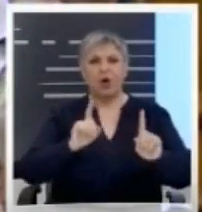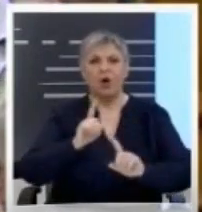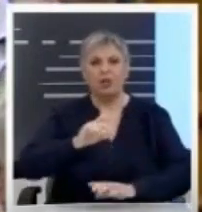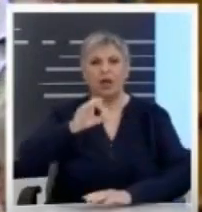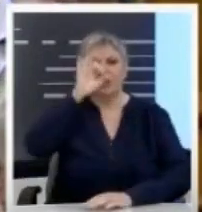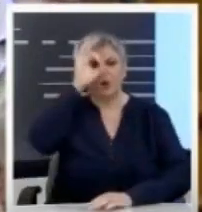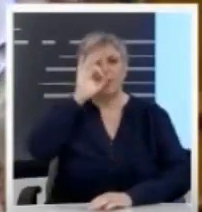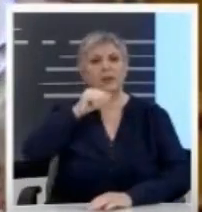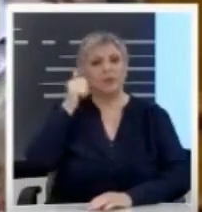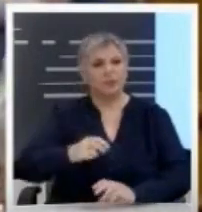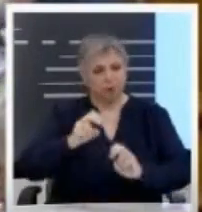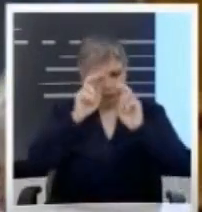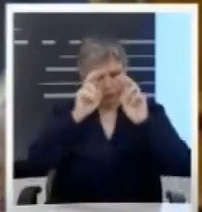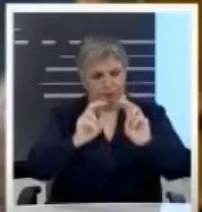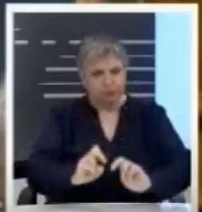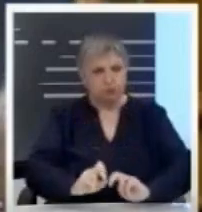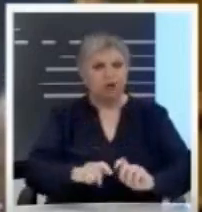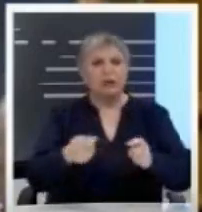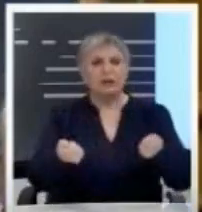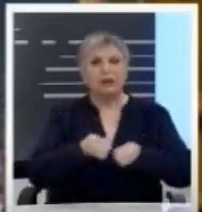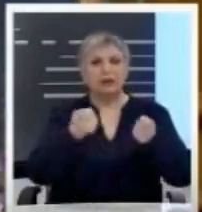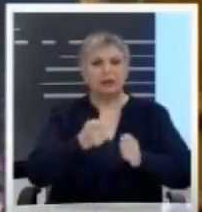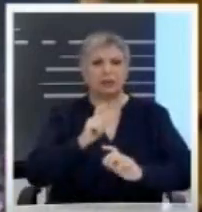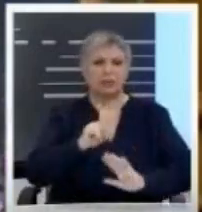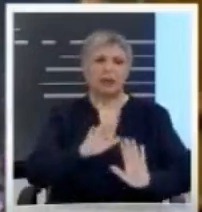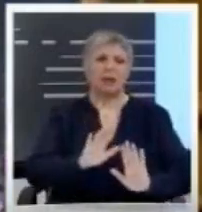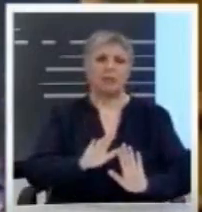δικαίου. Δεν βρήκατε αυτό το θάρρος,